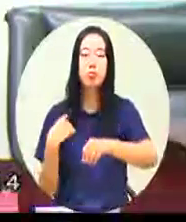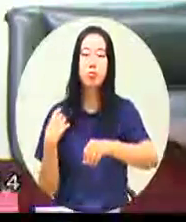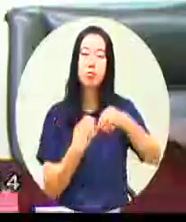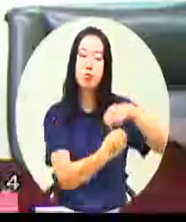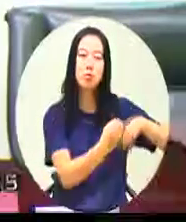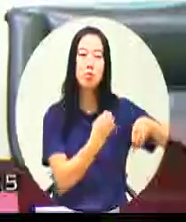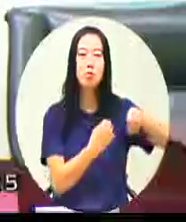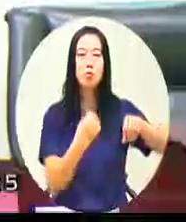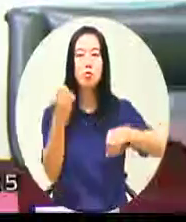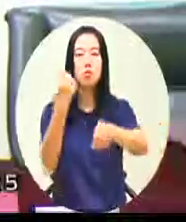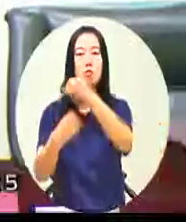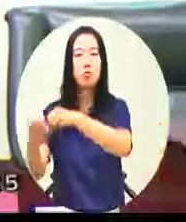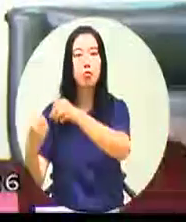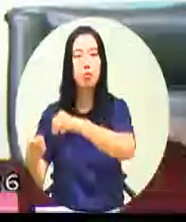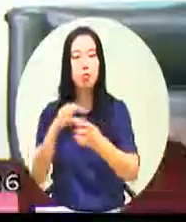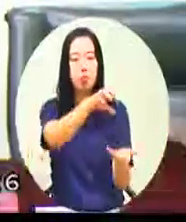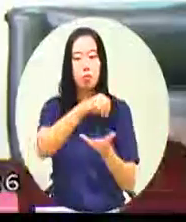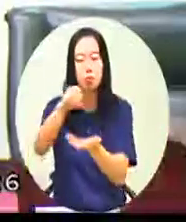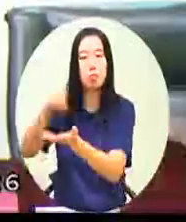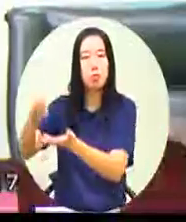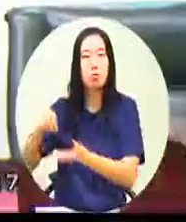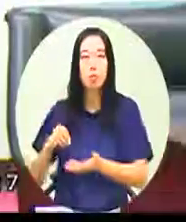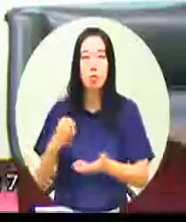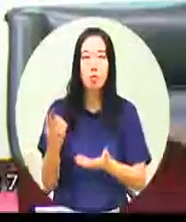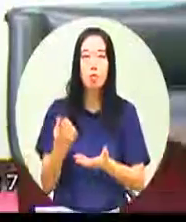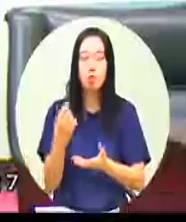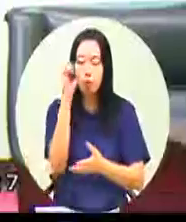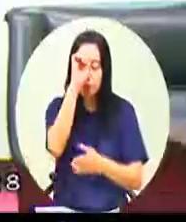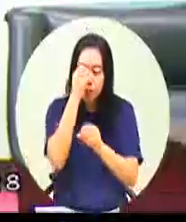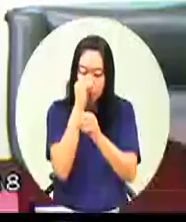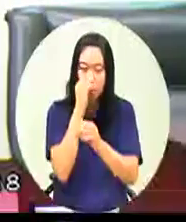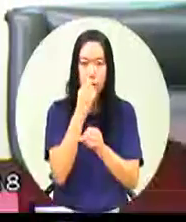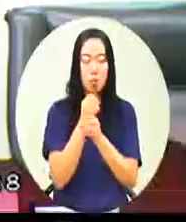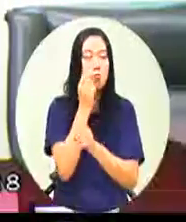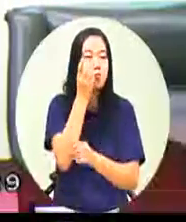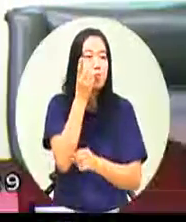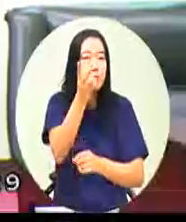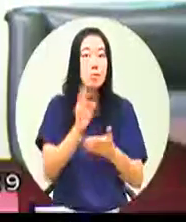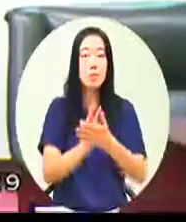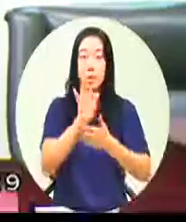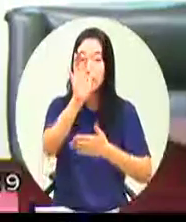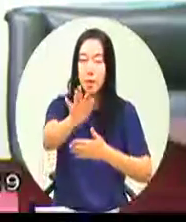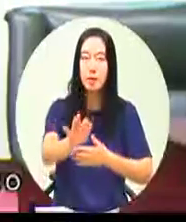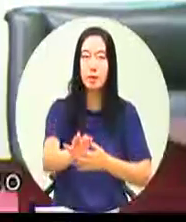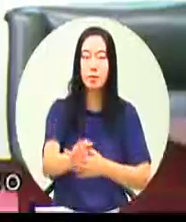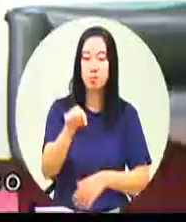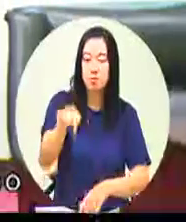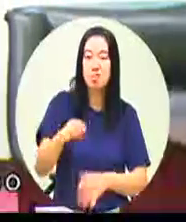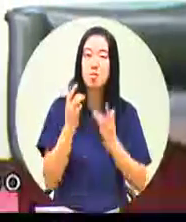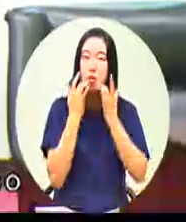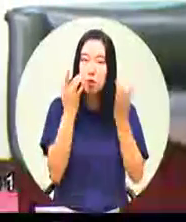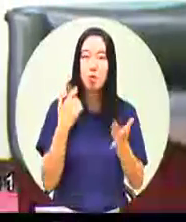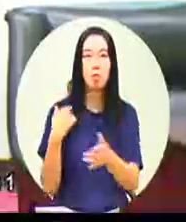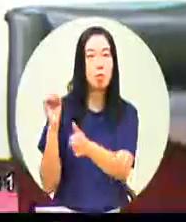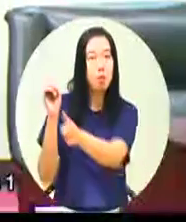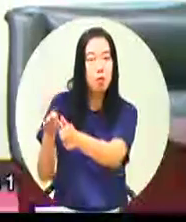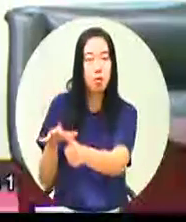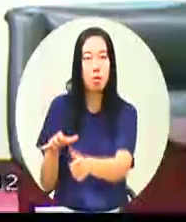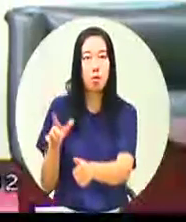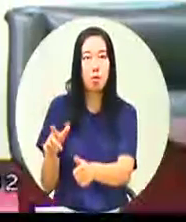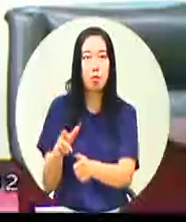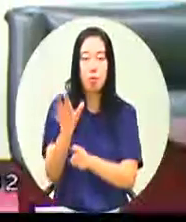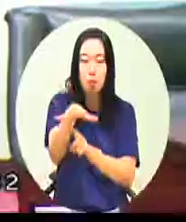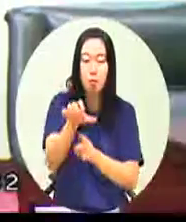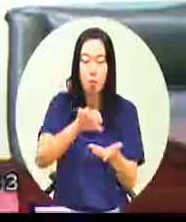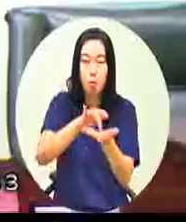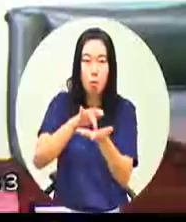一把菜拿回来检验，检验两个月以后、三个月以后，哎，你这个菜那个农药成